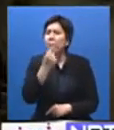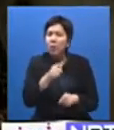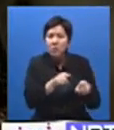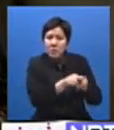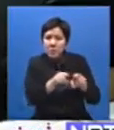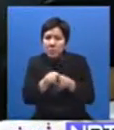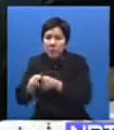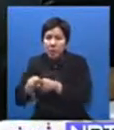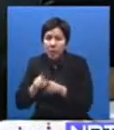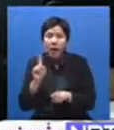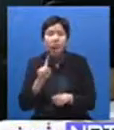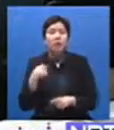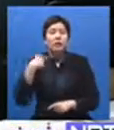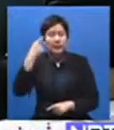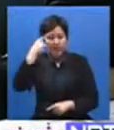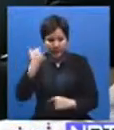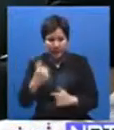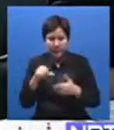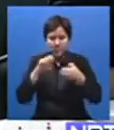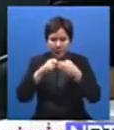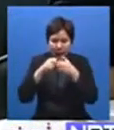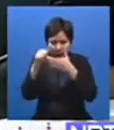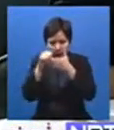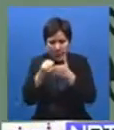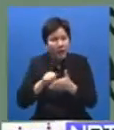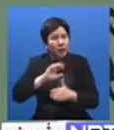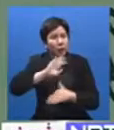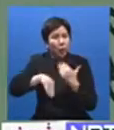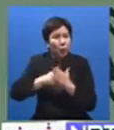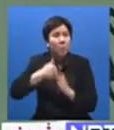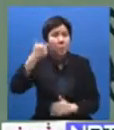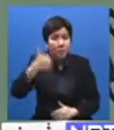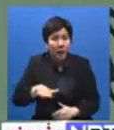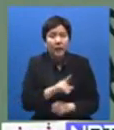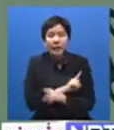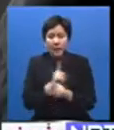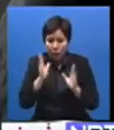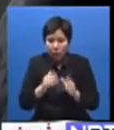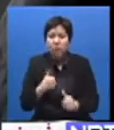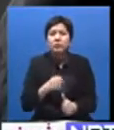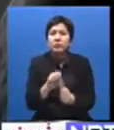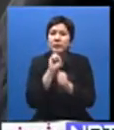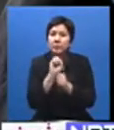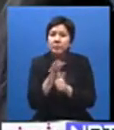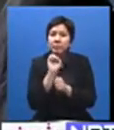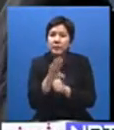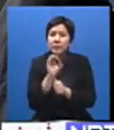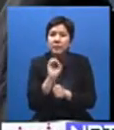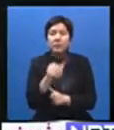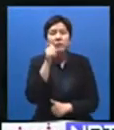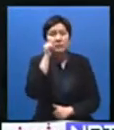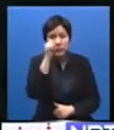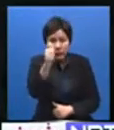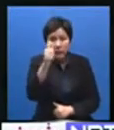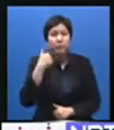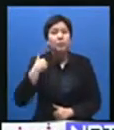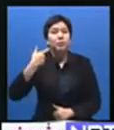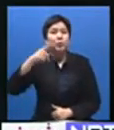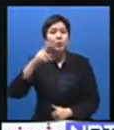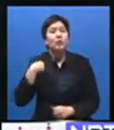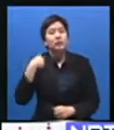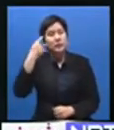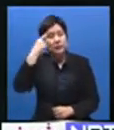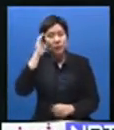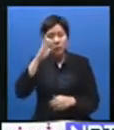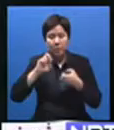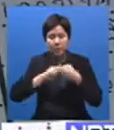เดียวกันว่าถึงแม้จะไม่สามารถแก้ไขปัญหาได้ทั้งหมดแต่เจ้าหน้าที่สามารถให้คำแนะนำที่ดีและเป็นประโยชน์พร้อมยังหวังให้สามารถแ